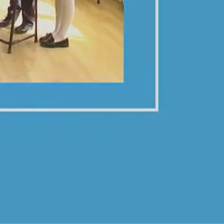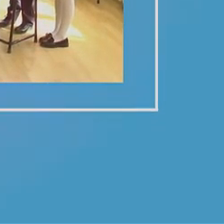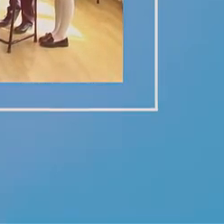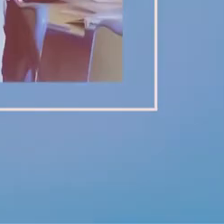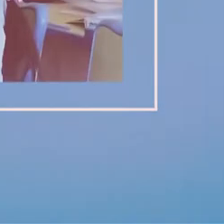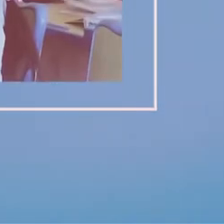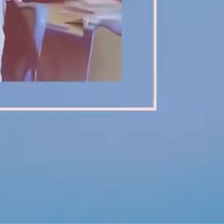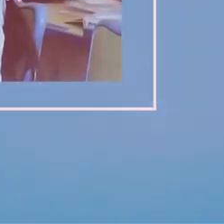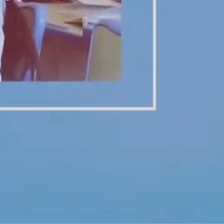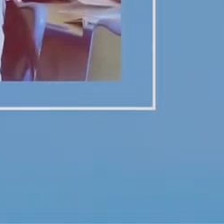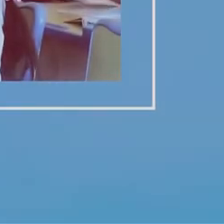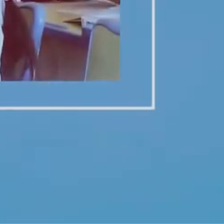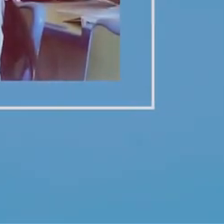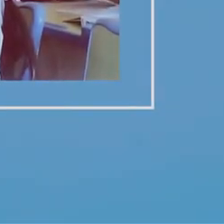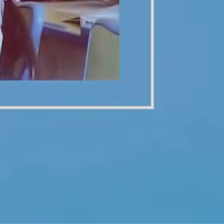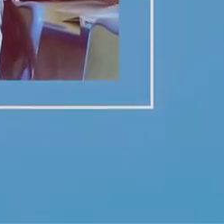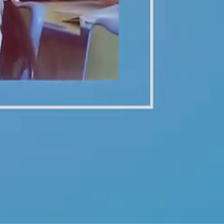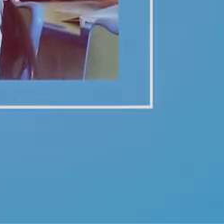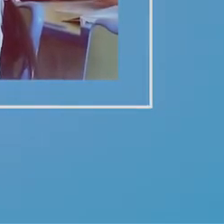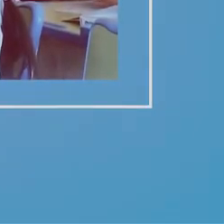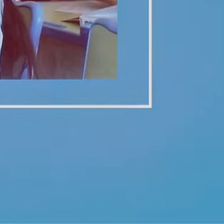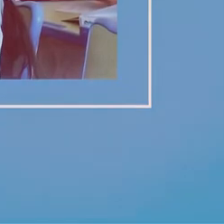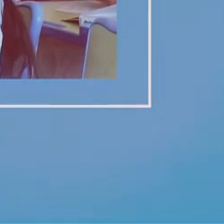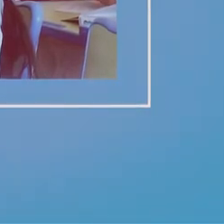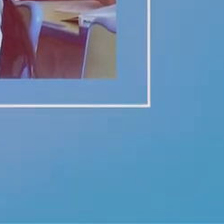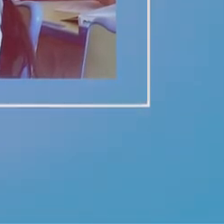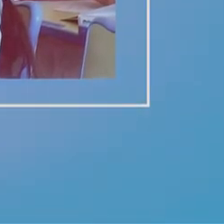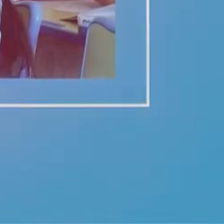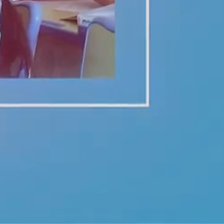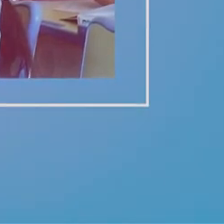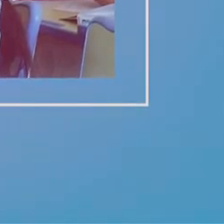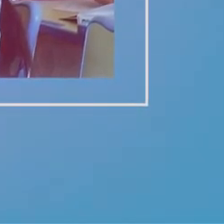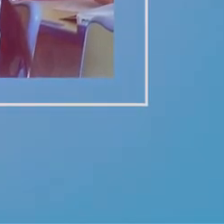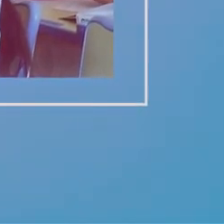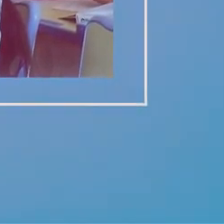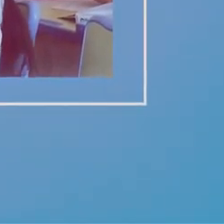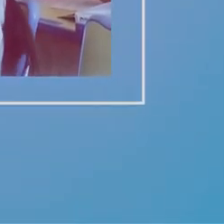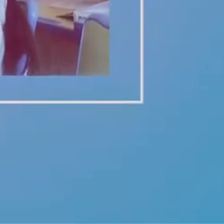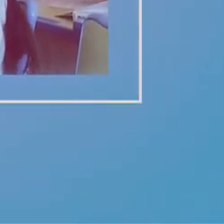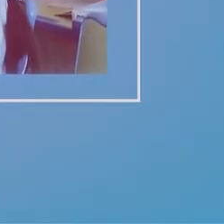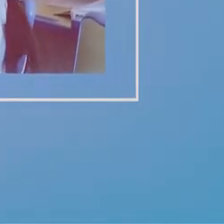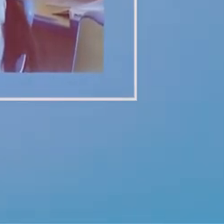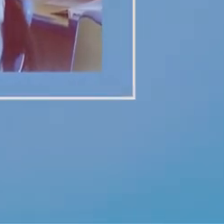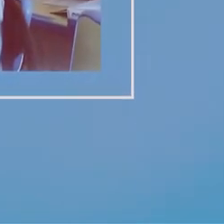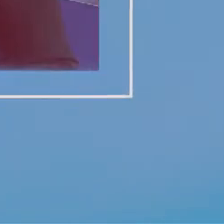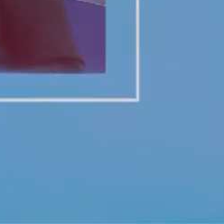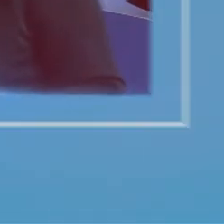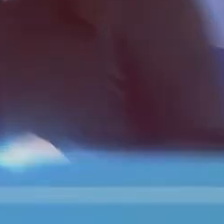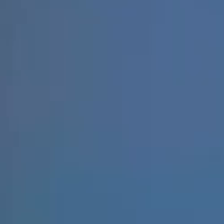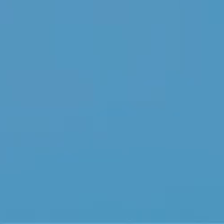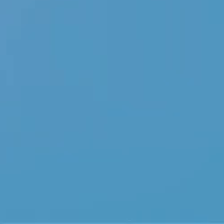сургалт. Баг боловсрал нөхөн олгох сургалт. Суур боловсрал нөхөн олгох сургалт. Бүрэн дунд боловсрал нөхөн олгох